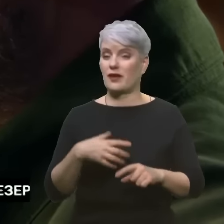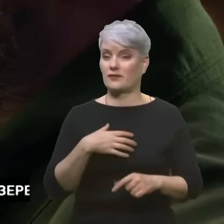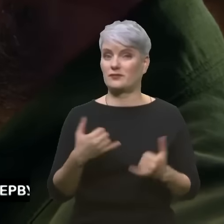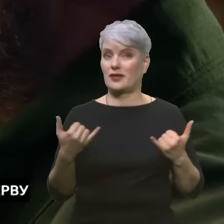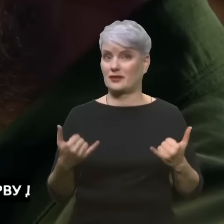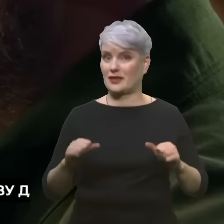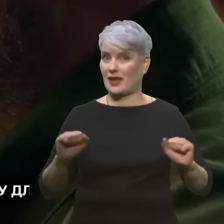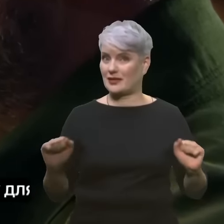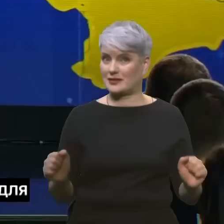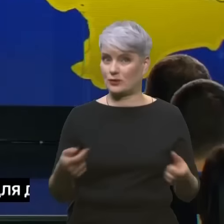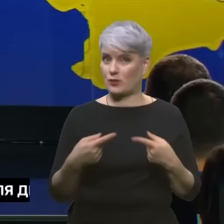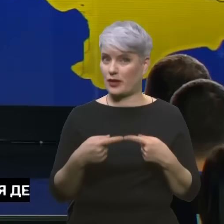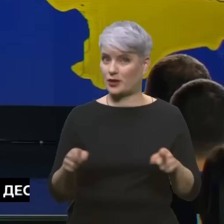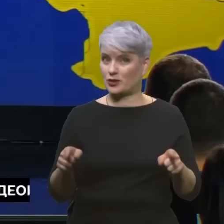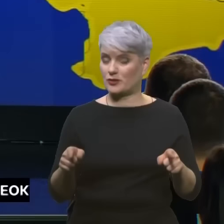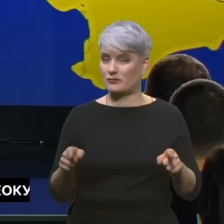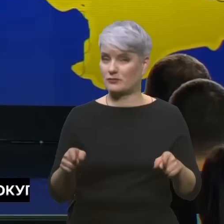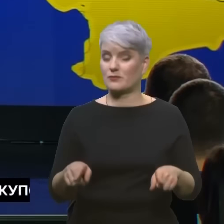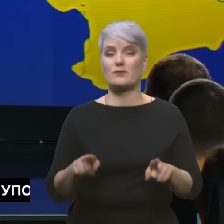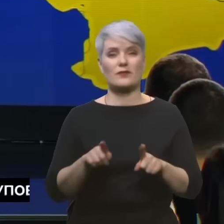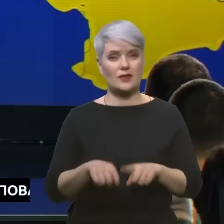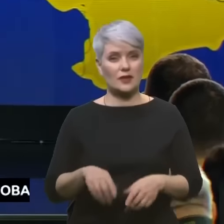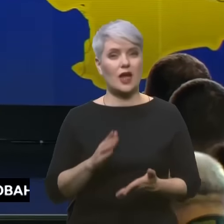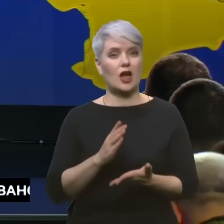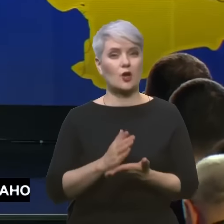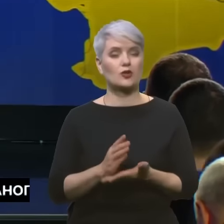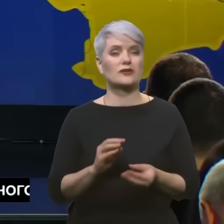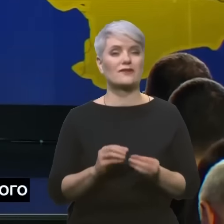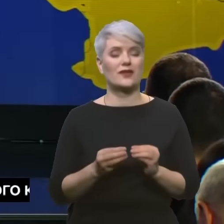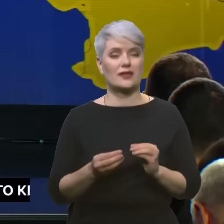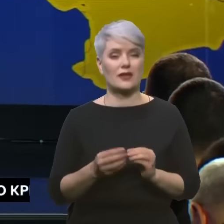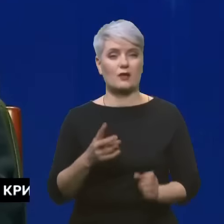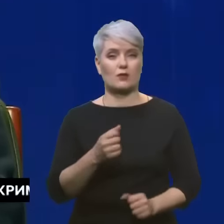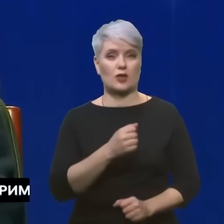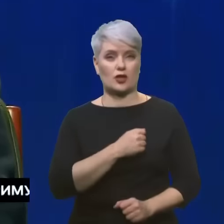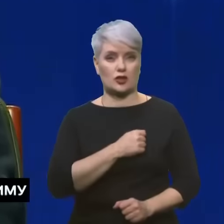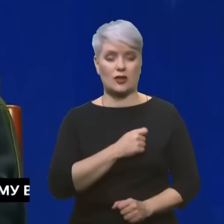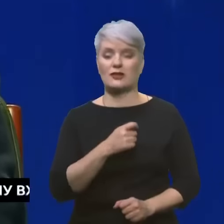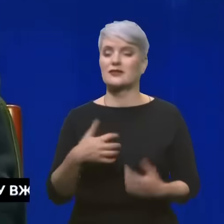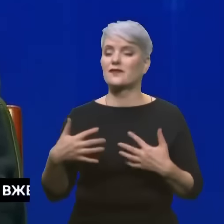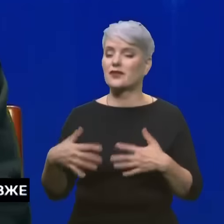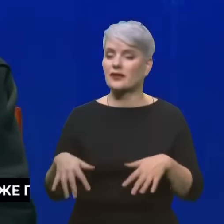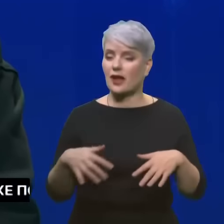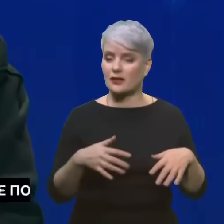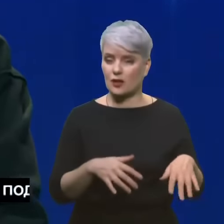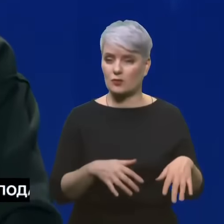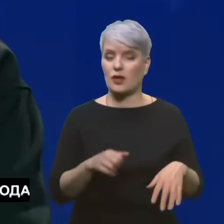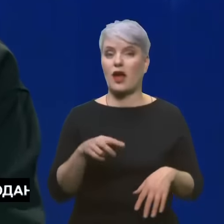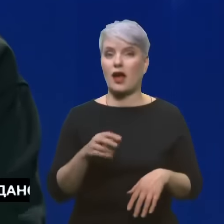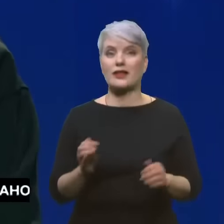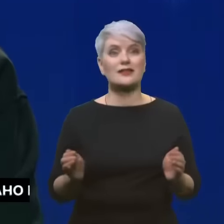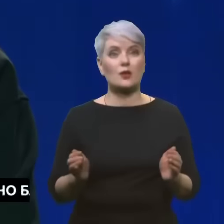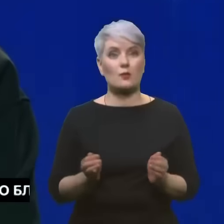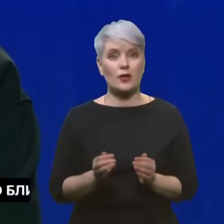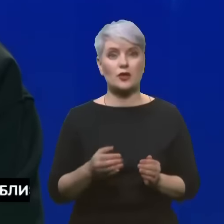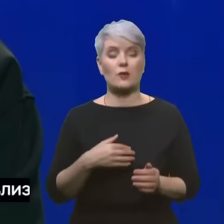інша, вона також з викликами, на жаль, з втратами, але все ж таки зменшимо. Ми